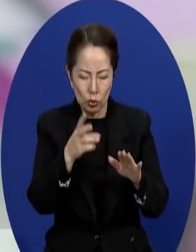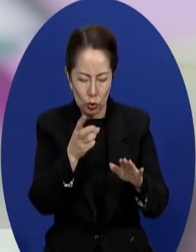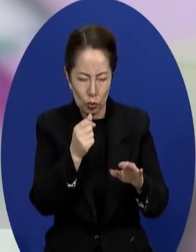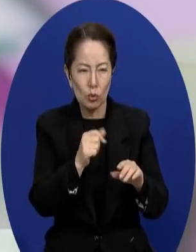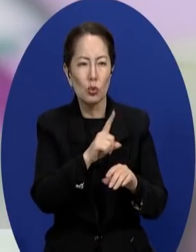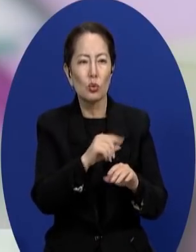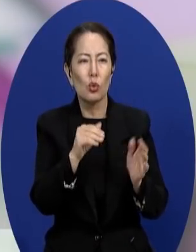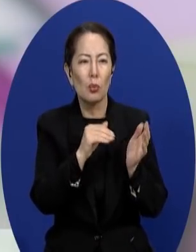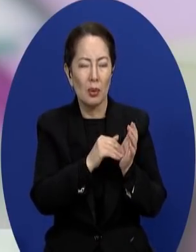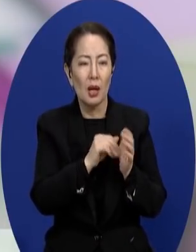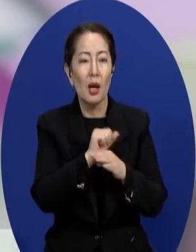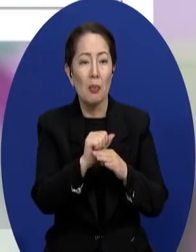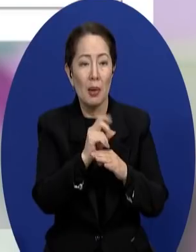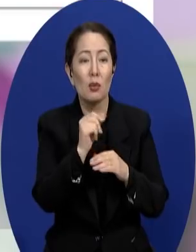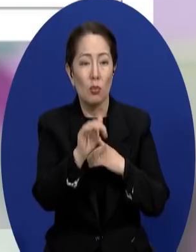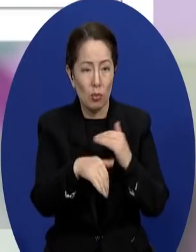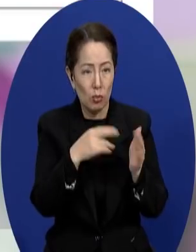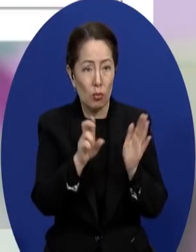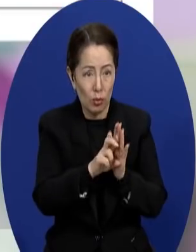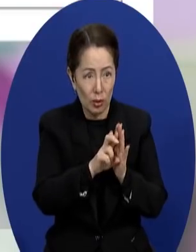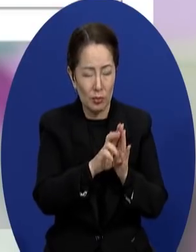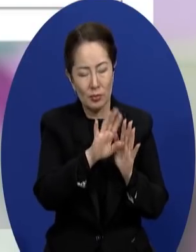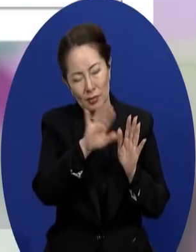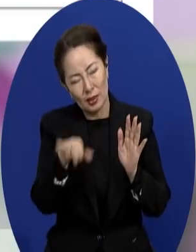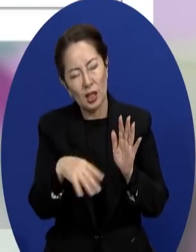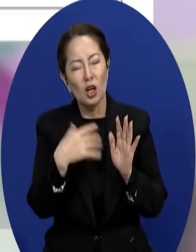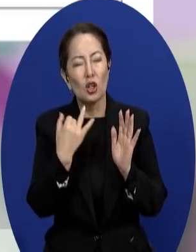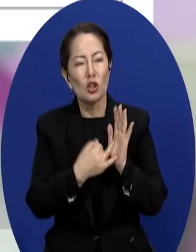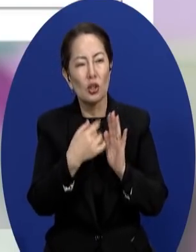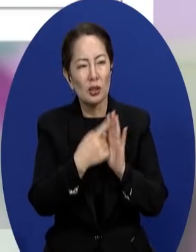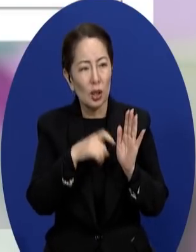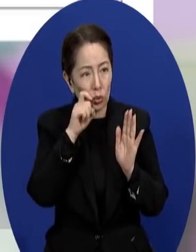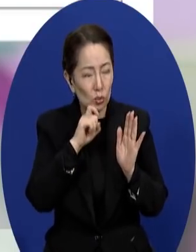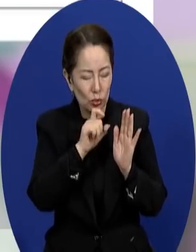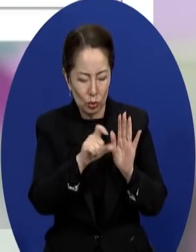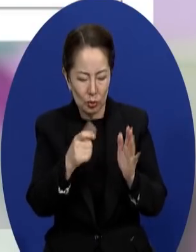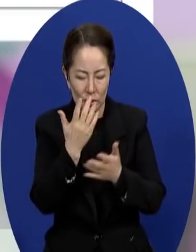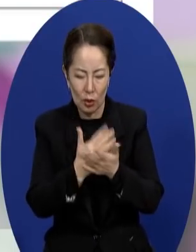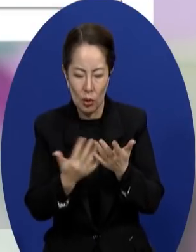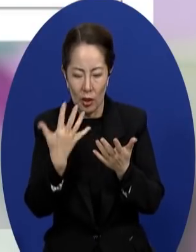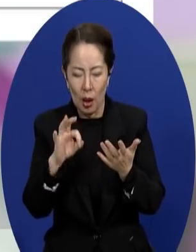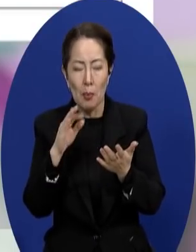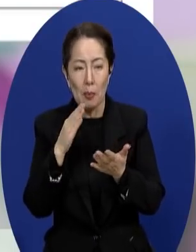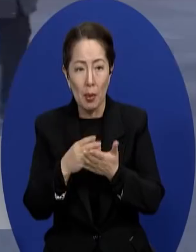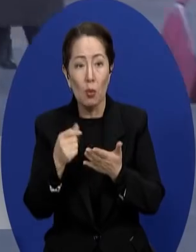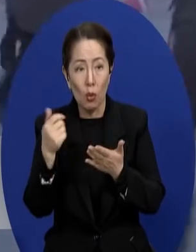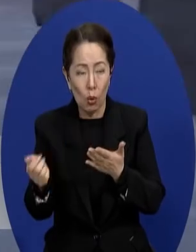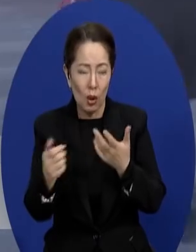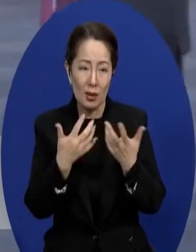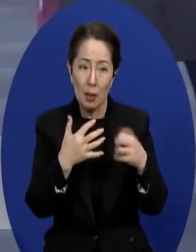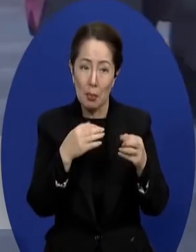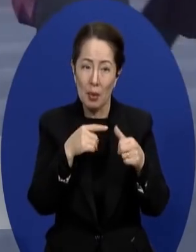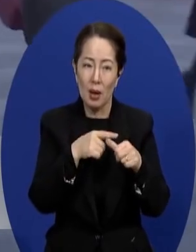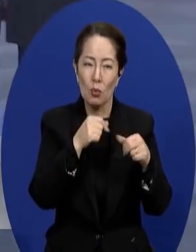мянган төгрөгөөр нь бэлнээр авах боломжтой. Харин 7-р сараас эхлээд хүсэлт гаргасан иргэдэд 50% буюу 50 мянган төгрөгийг олгож, үлдсэн